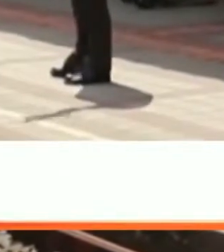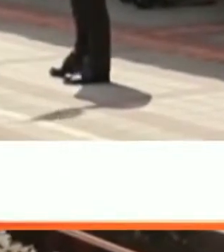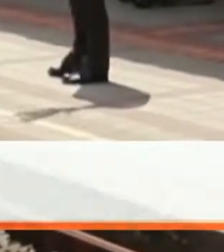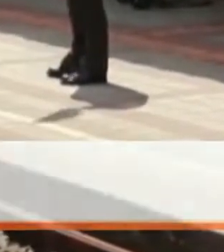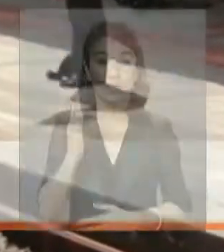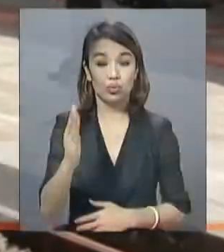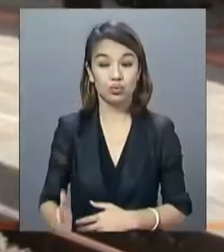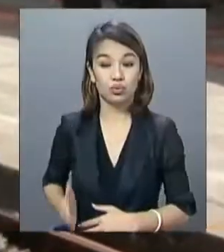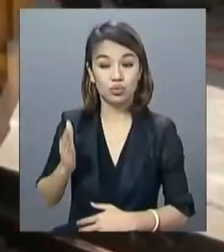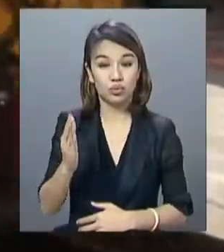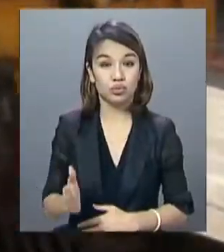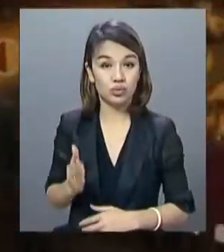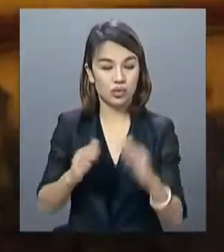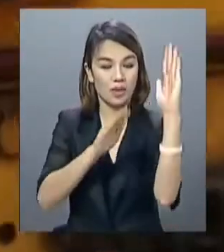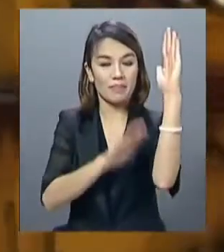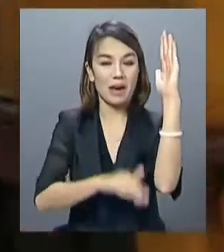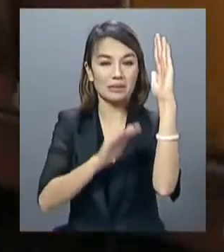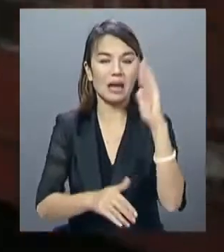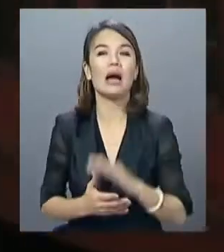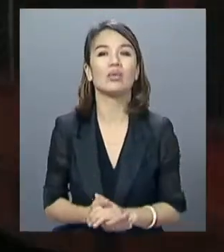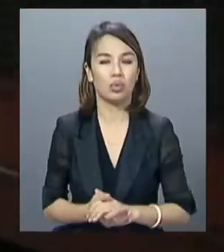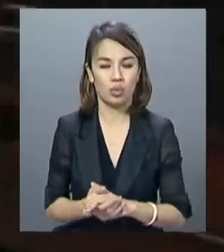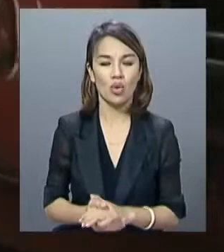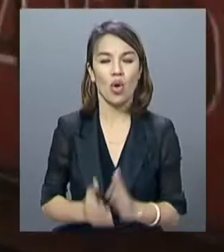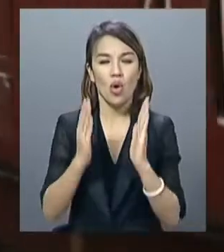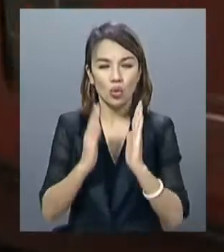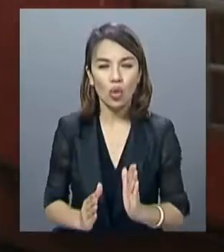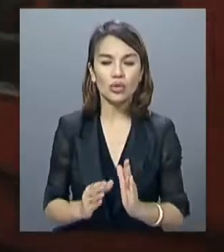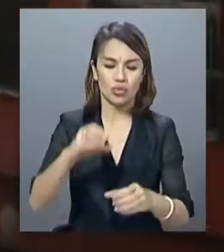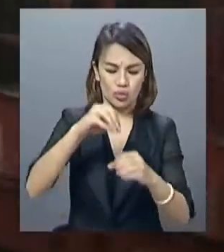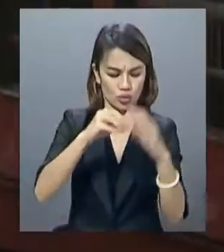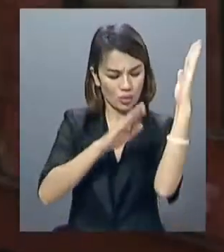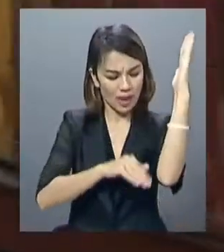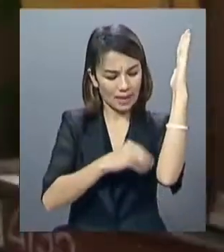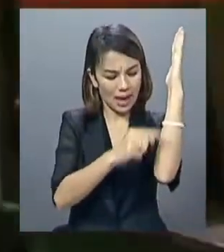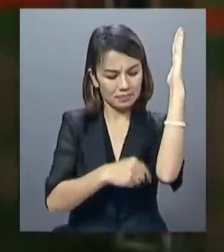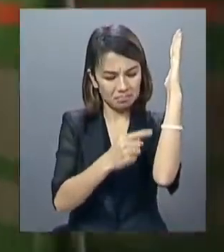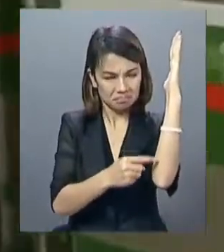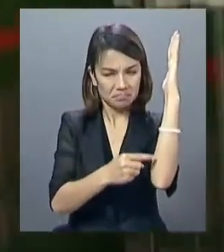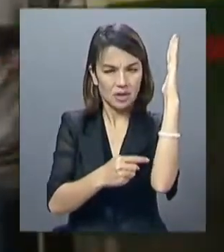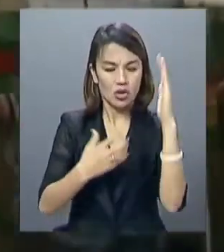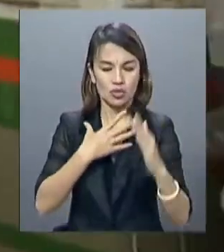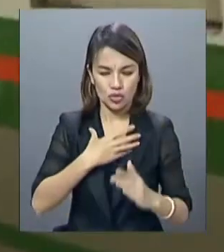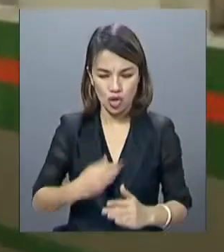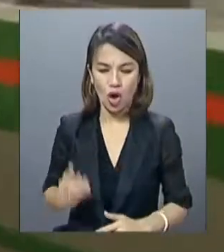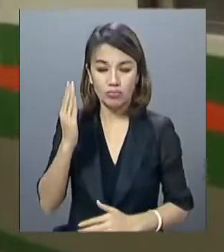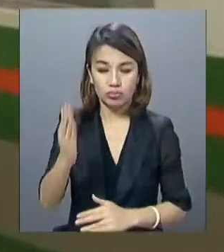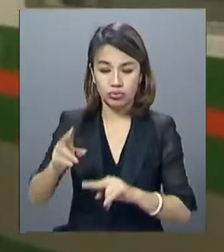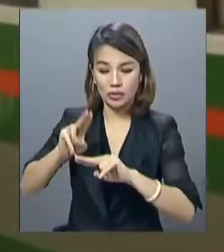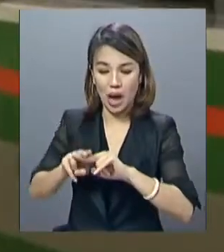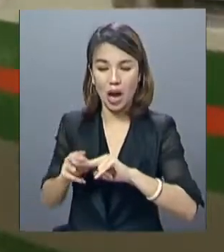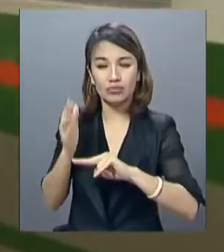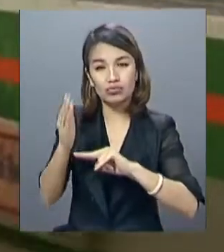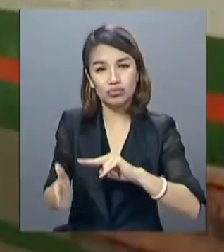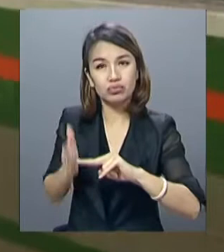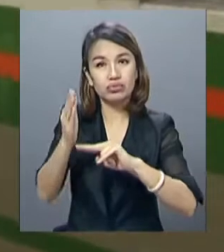ไฟสายใต้เป็นยานพาหนะหนึ่งที่ผู้คนทั้งในและนอกพื้นที่นิยมใช้เส้นทางในการเดินทางถึงแม้จังหวั